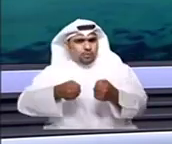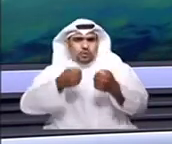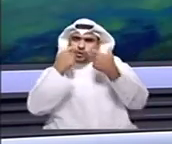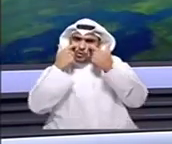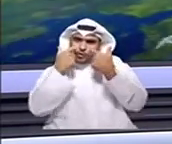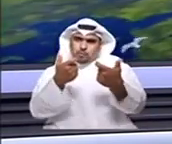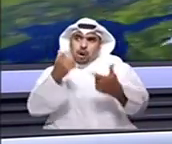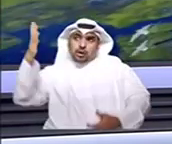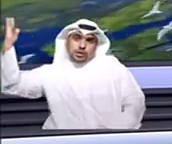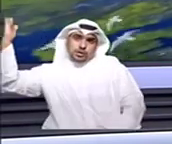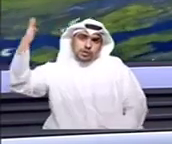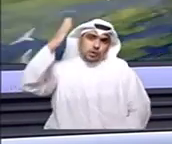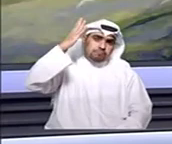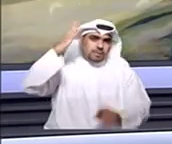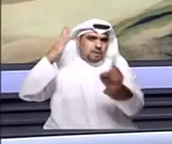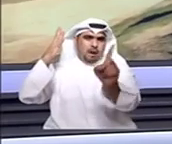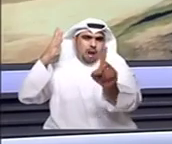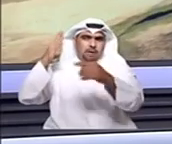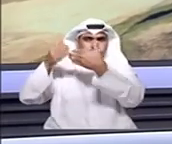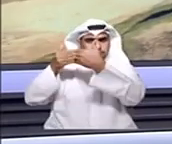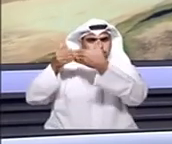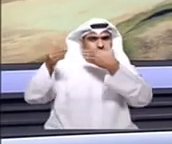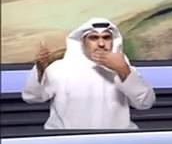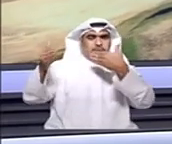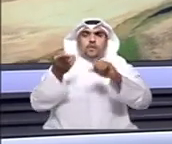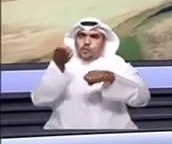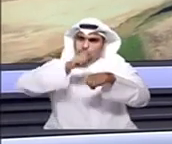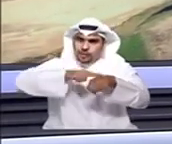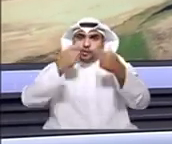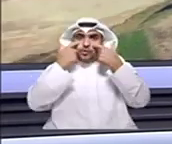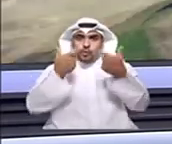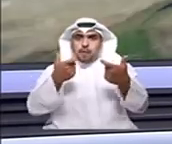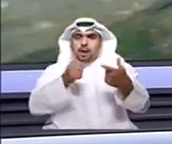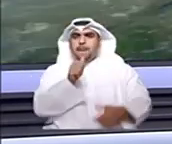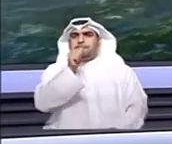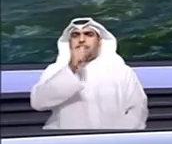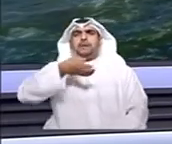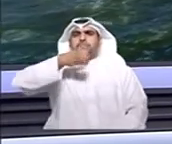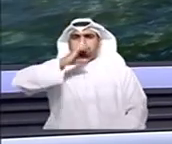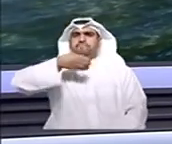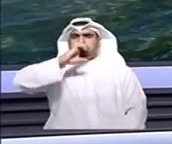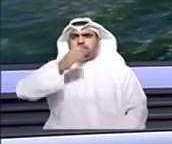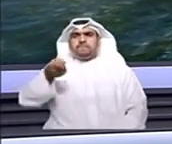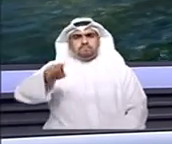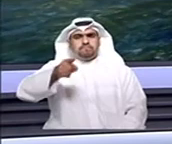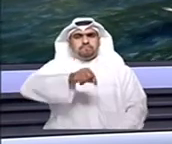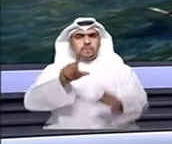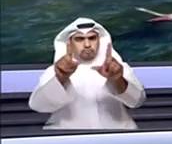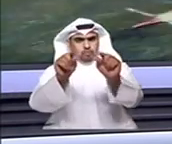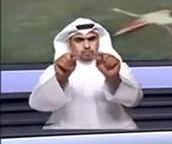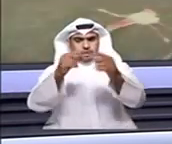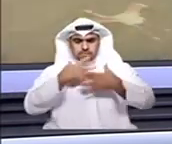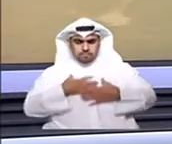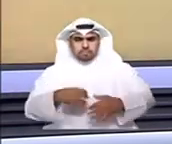مئوية، ابتداء من يوم الأحد حتى يوم الأثنين اعتدال في الرياح الشمالية الغربية خفيفة إلى معتدلة سرعة، تتراوح سرعتها ما بين 10